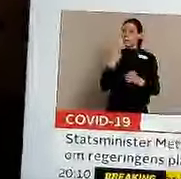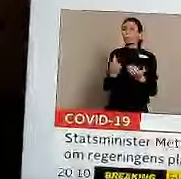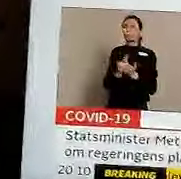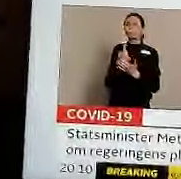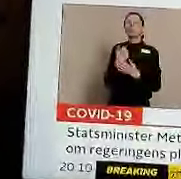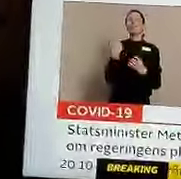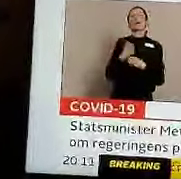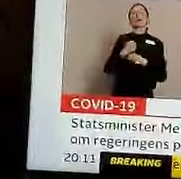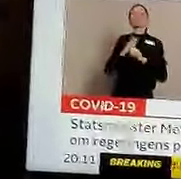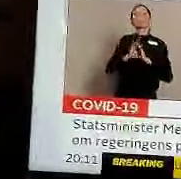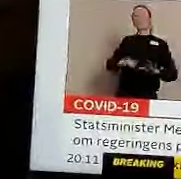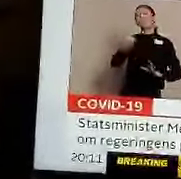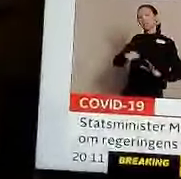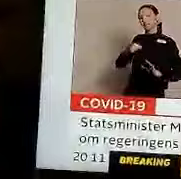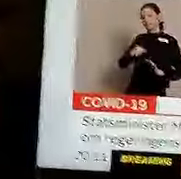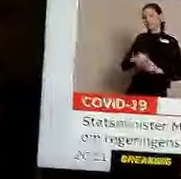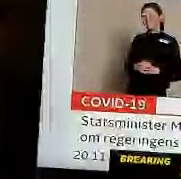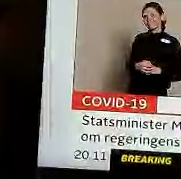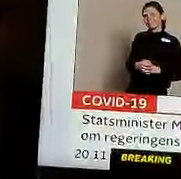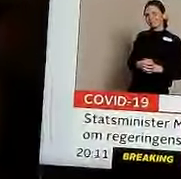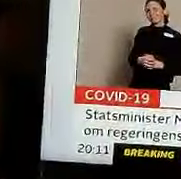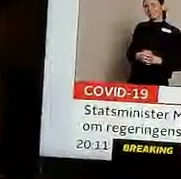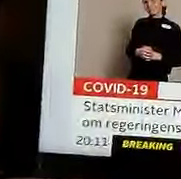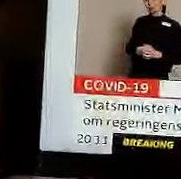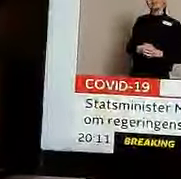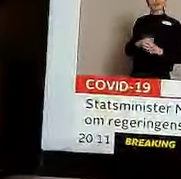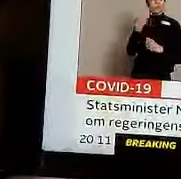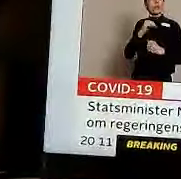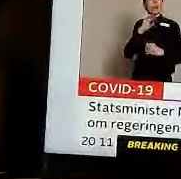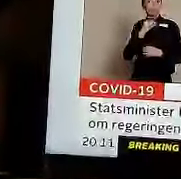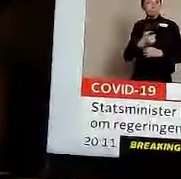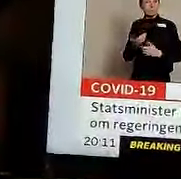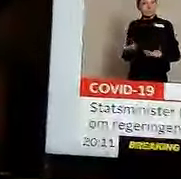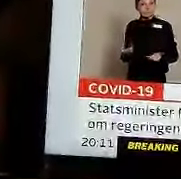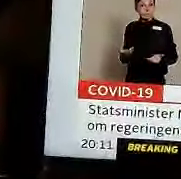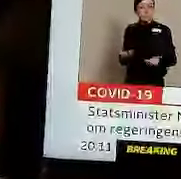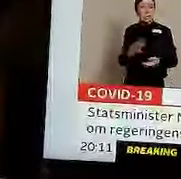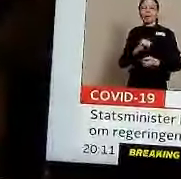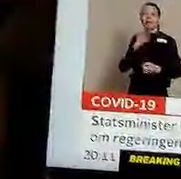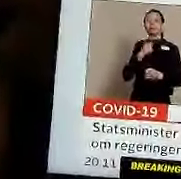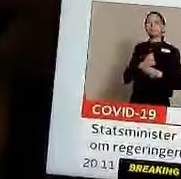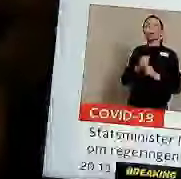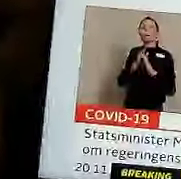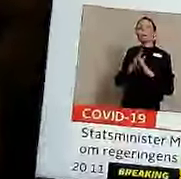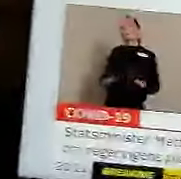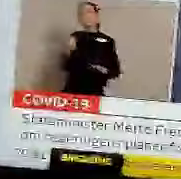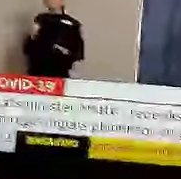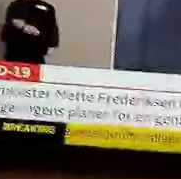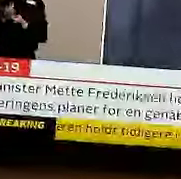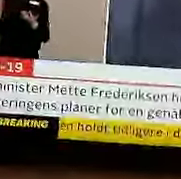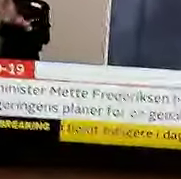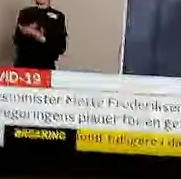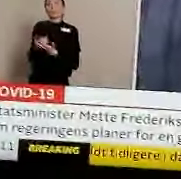إرشادات لمواطنيها على أن يكون المسافة بين الأشخاص أن